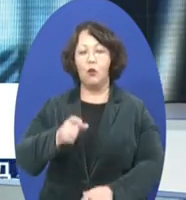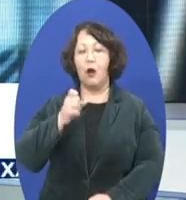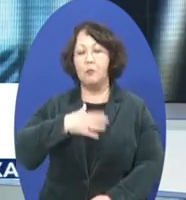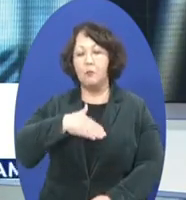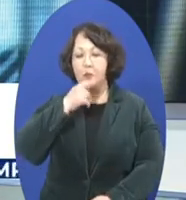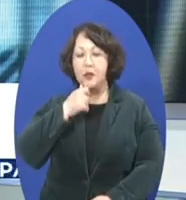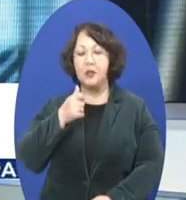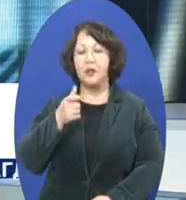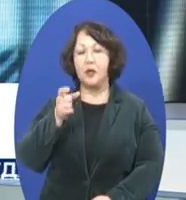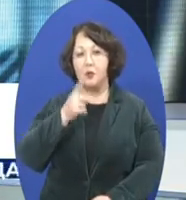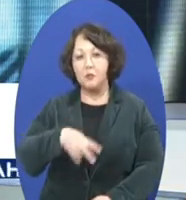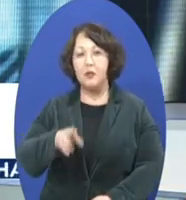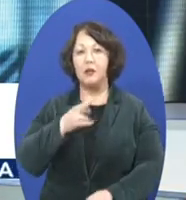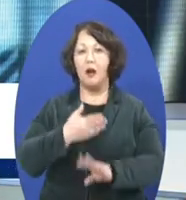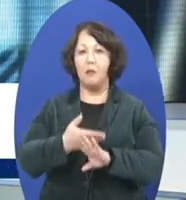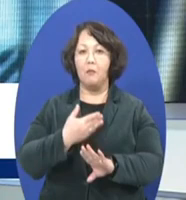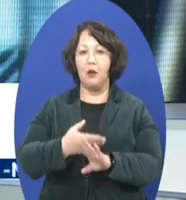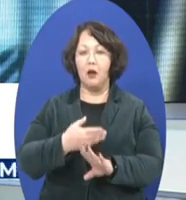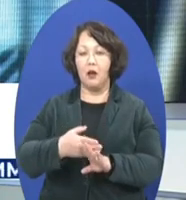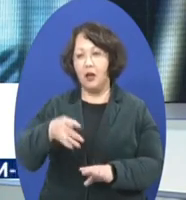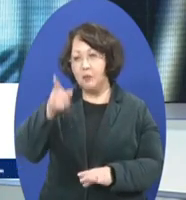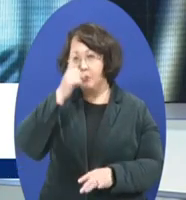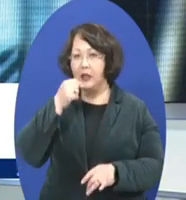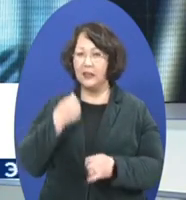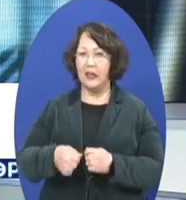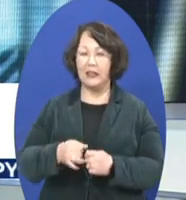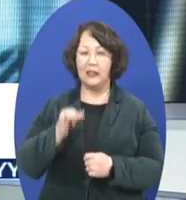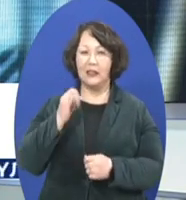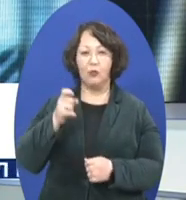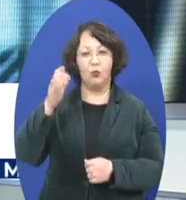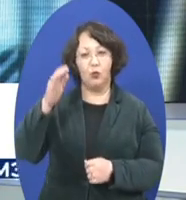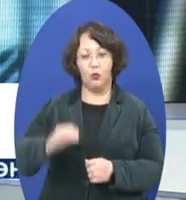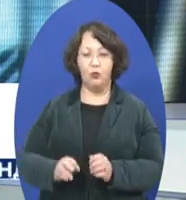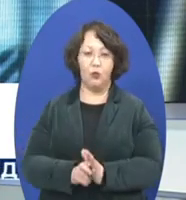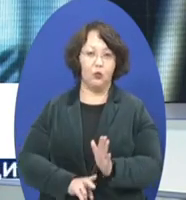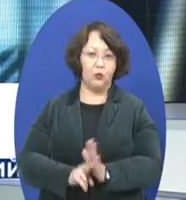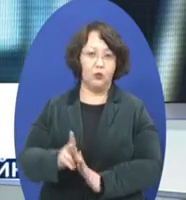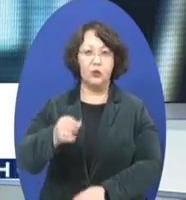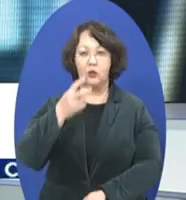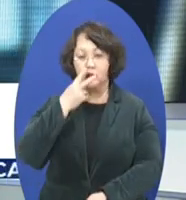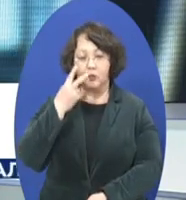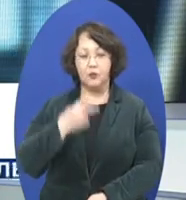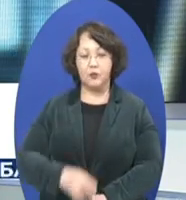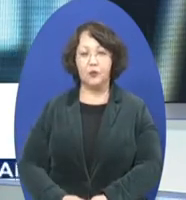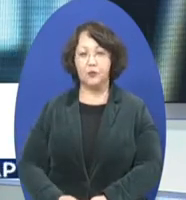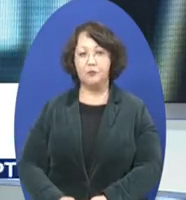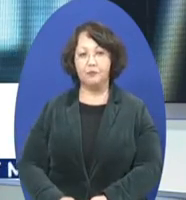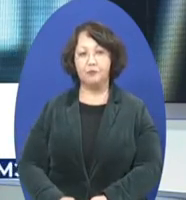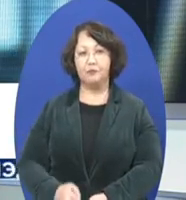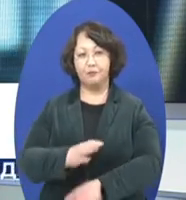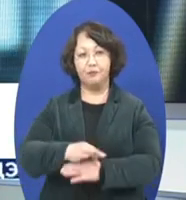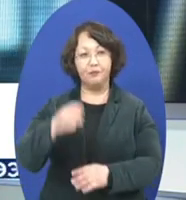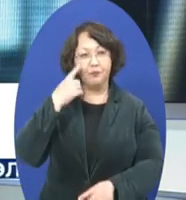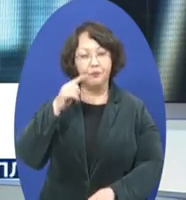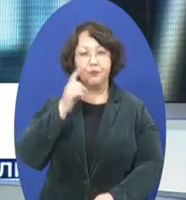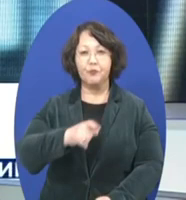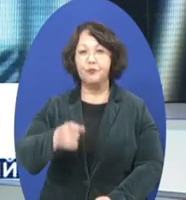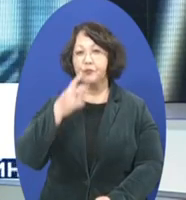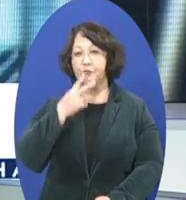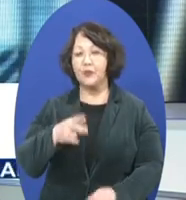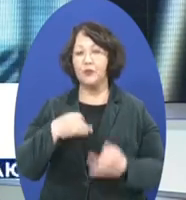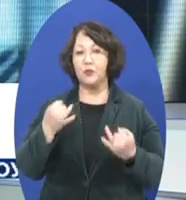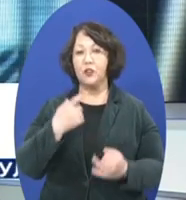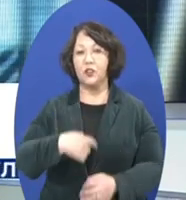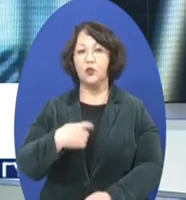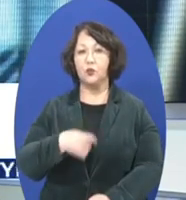амын эрүүл мэндийг хамгаалах, эрүүл мэндийн салбарын зардлыг бууруулах боломж бүрдэнэ гэж төслийг санаачлагчид үзэж байна. Хуулийн төслийг санаачилсан